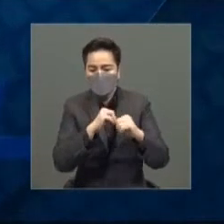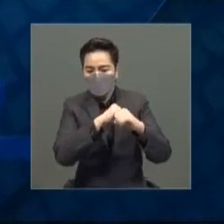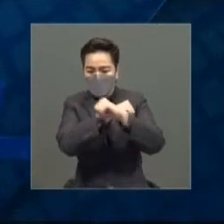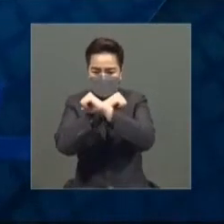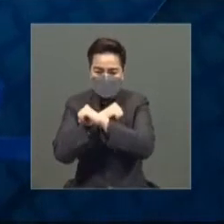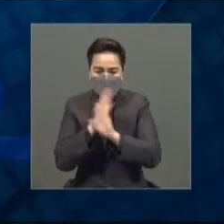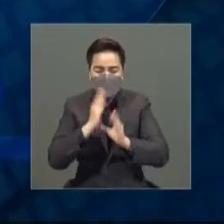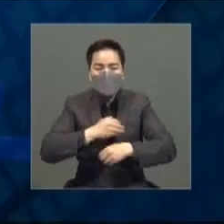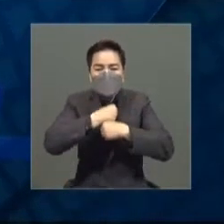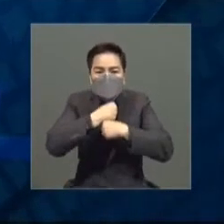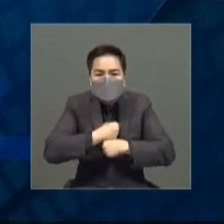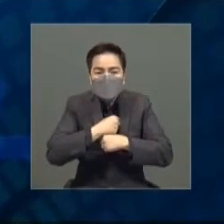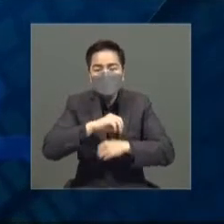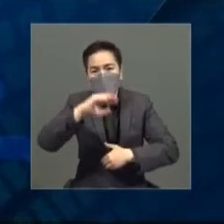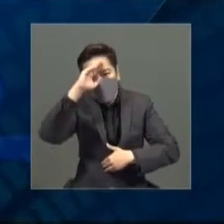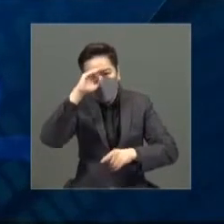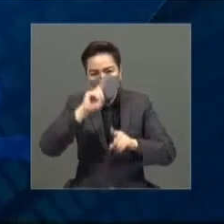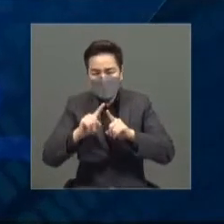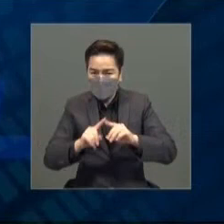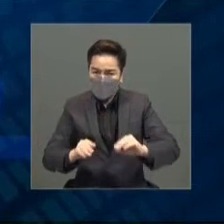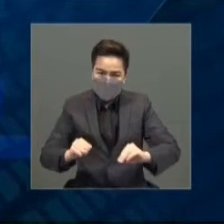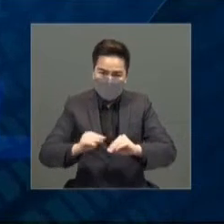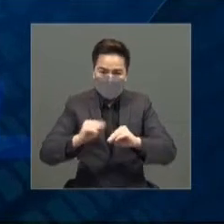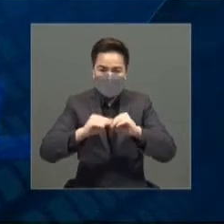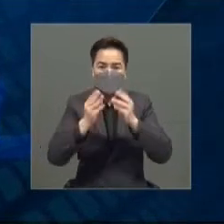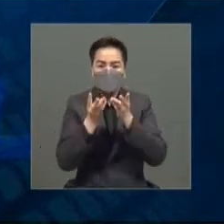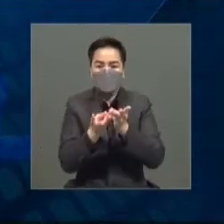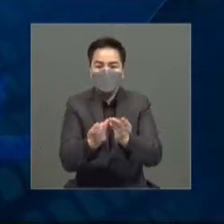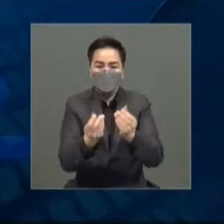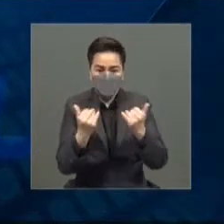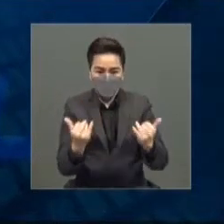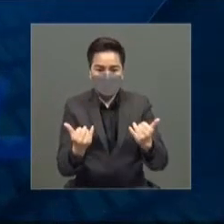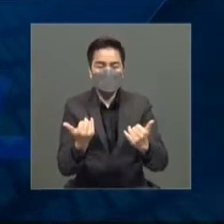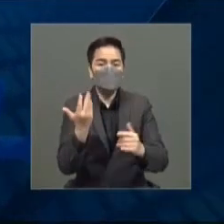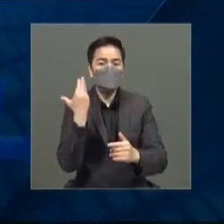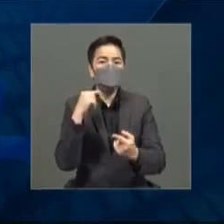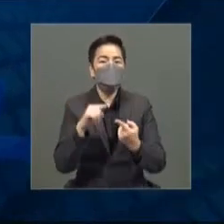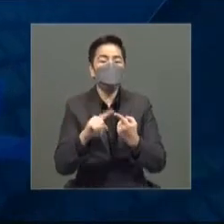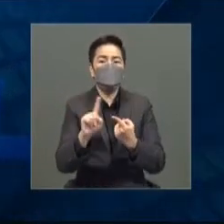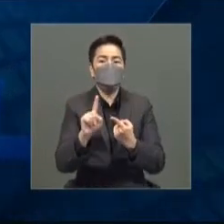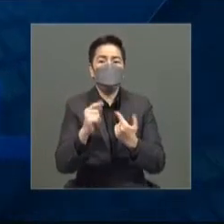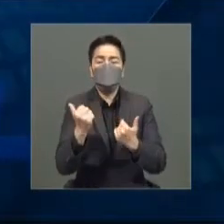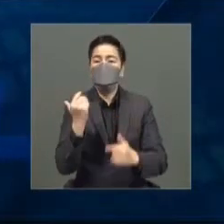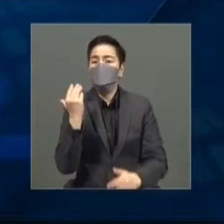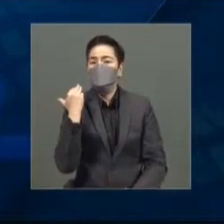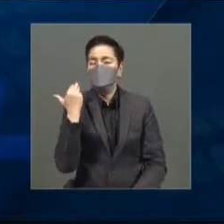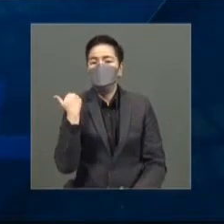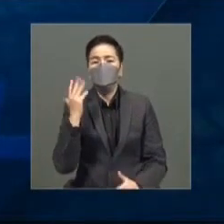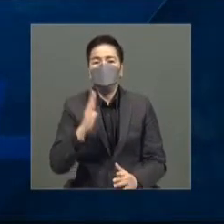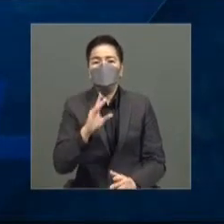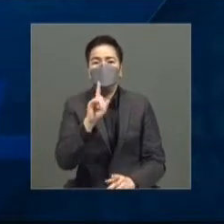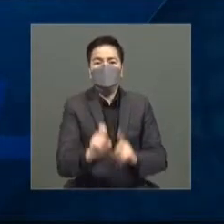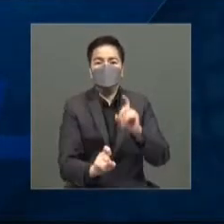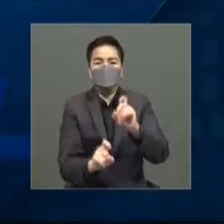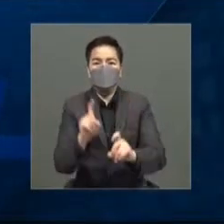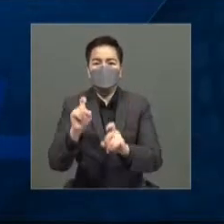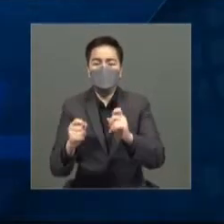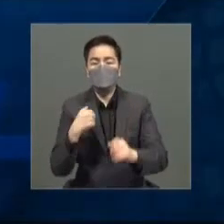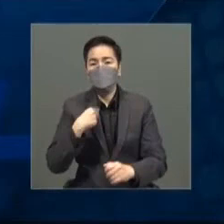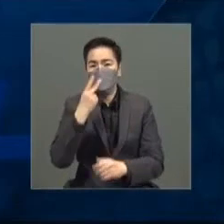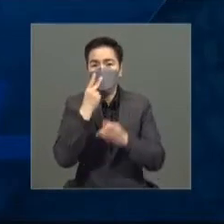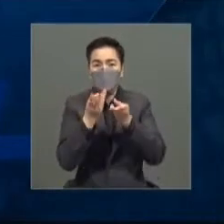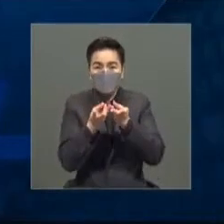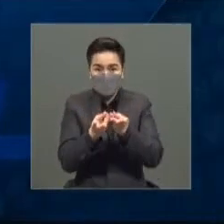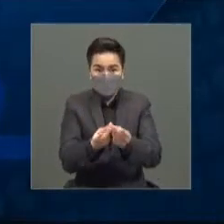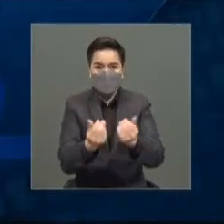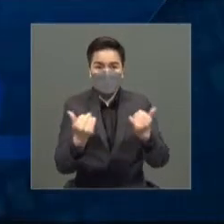องผู้สูงอายุและ7กลุ่มโรคให้เพิ่มจำนวนให้เร็วขึ้นนะคะจากการที่มีรายงานผู้เสียชีวิตวันนี้มาดูรายละ